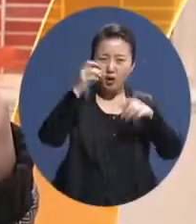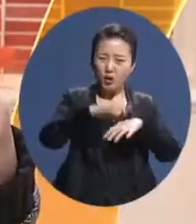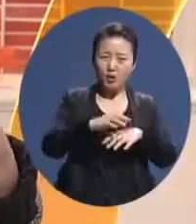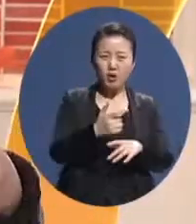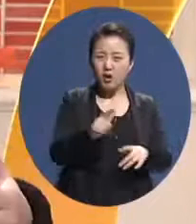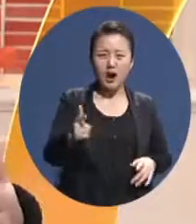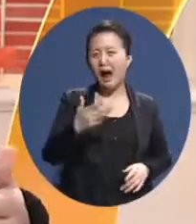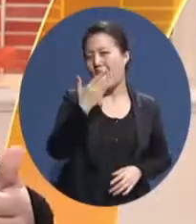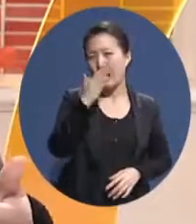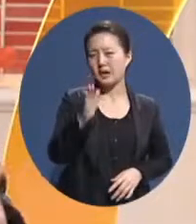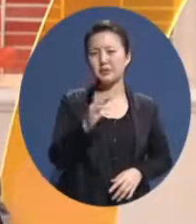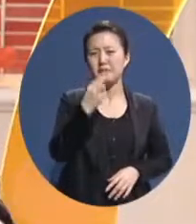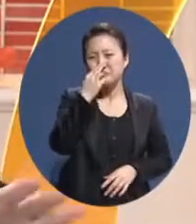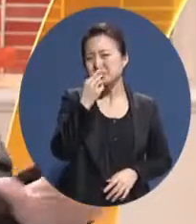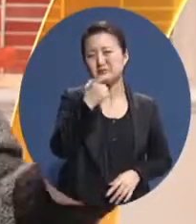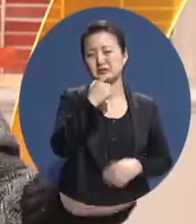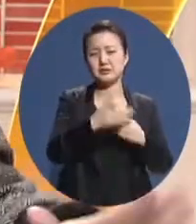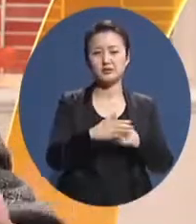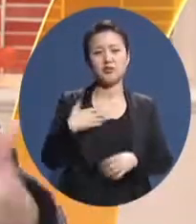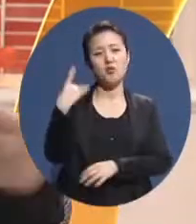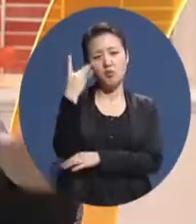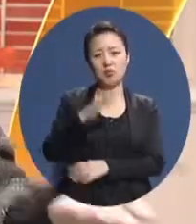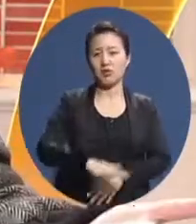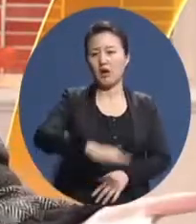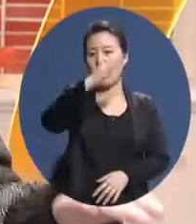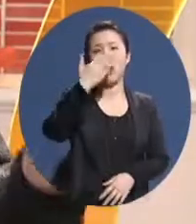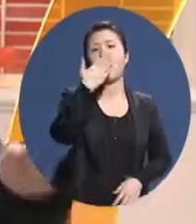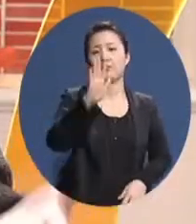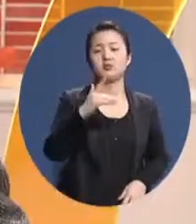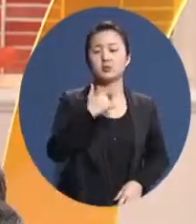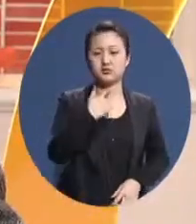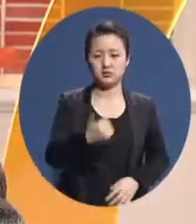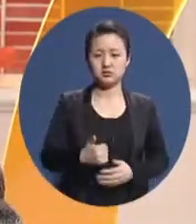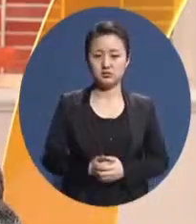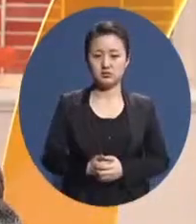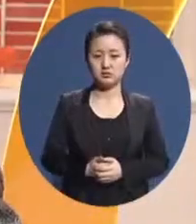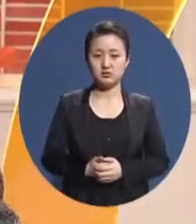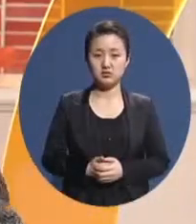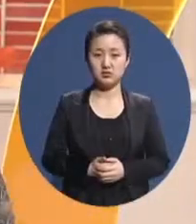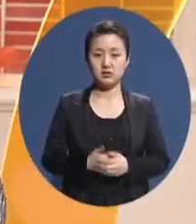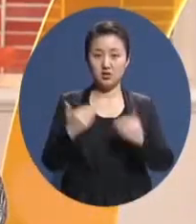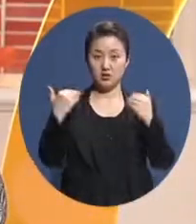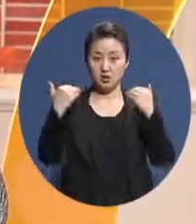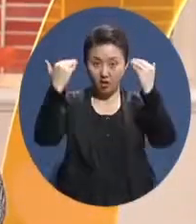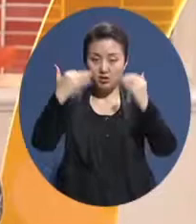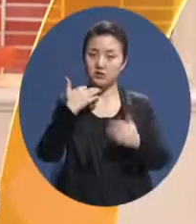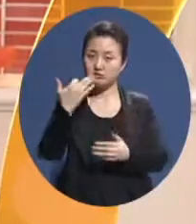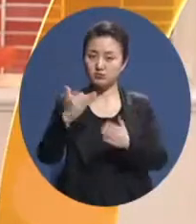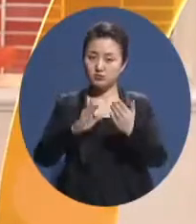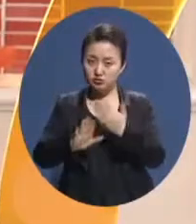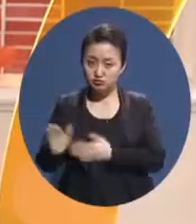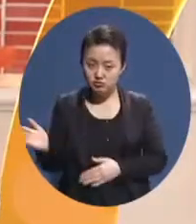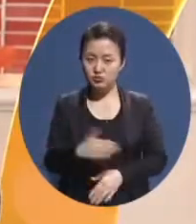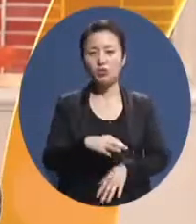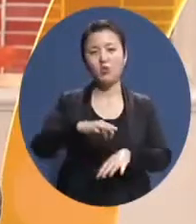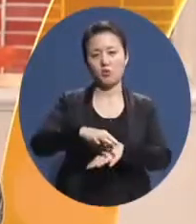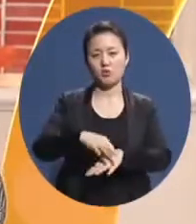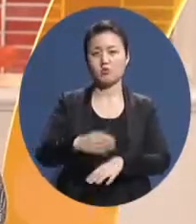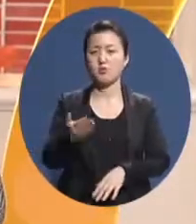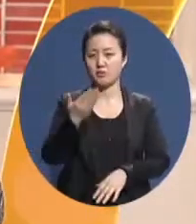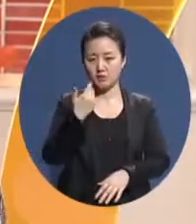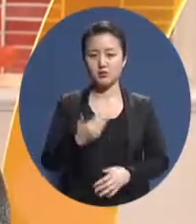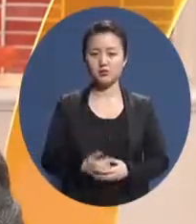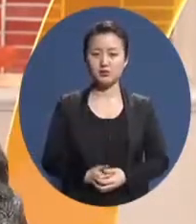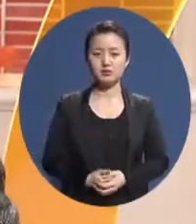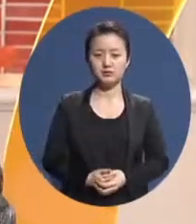먹었고 거의 안 먹고 우리 흔히 말하는 그냥 고기를 구워 먹는 거는 네. 제가 성인이 돼서 먹기 시작했고요. 물론 저는 이제 생선을 좋아했어요.